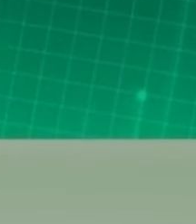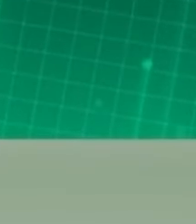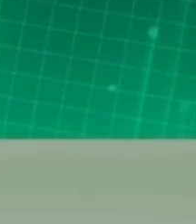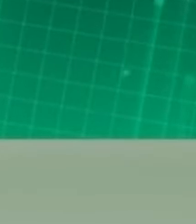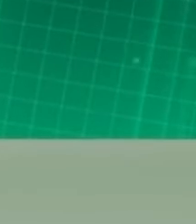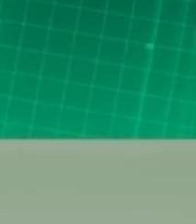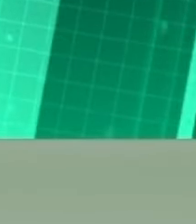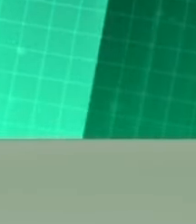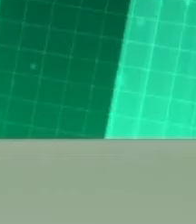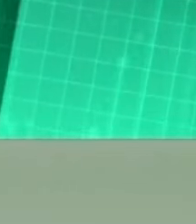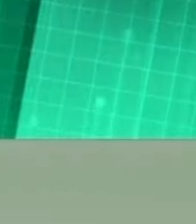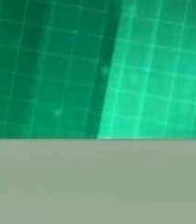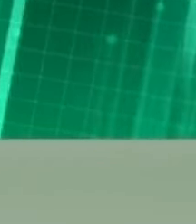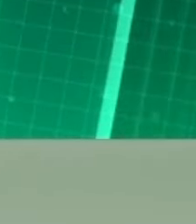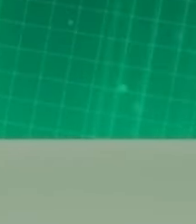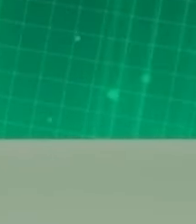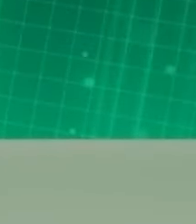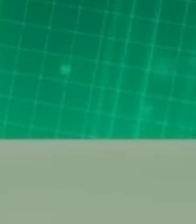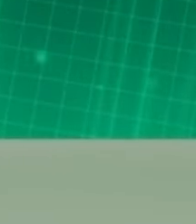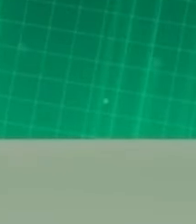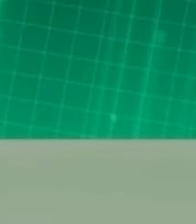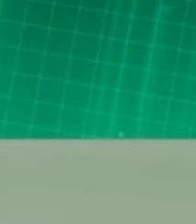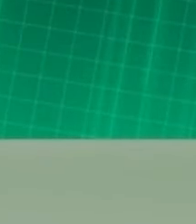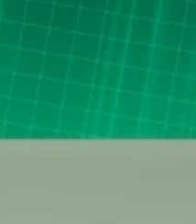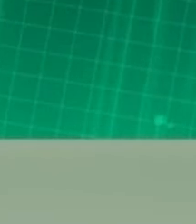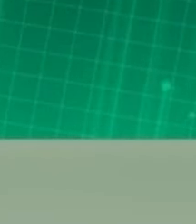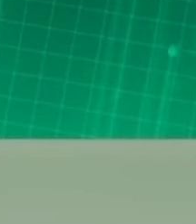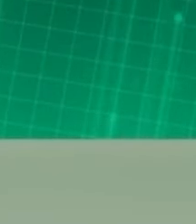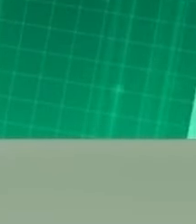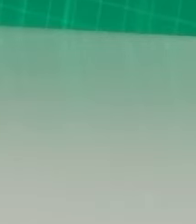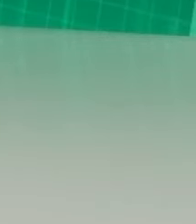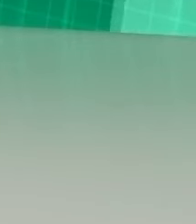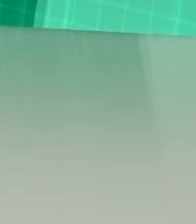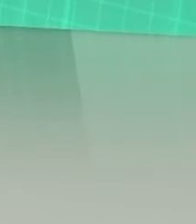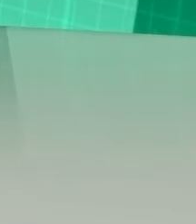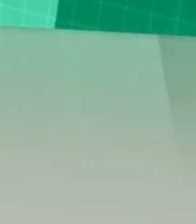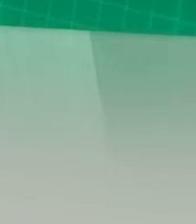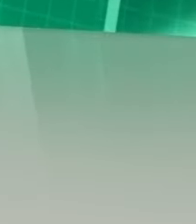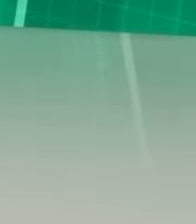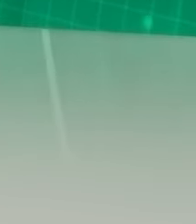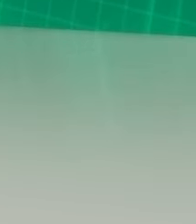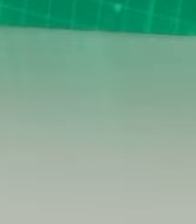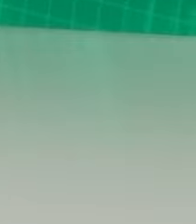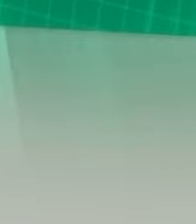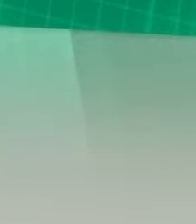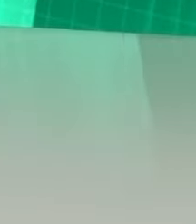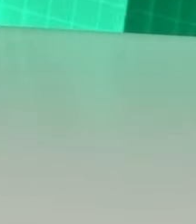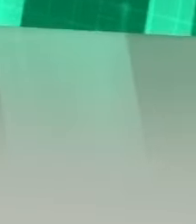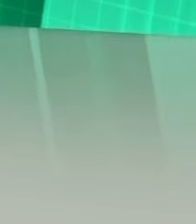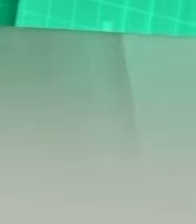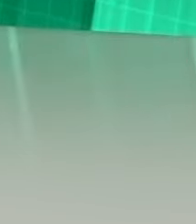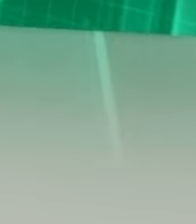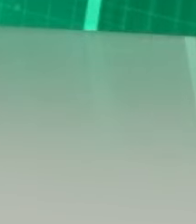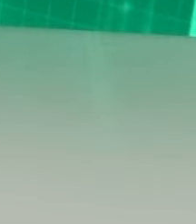числа месяца, следующего за месяцем выплаты доходов в государственную корпорацию. Как четко и содержательно ты все рассказал,